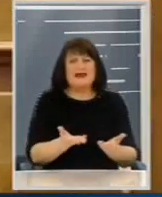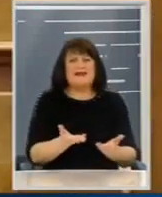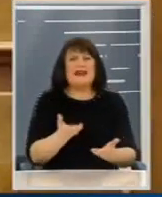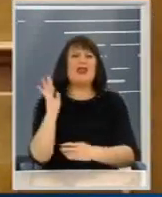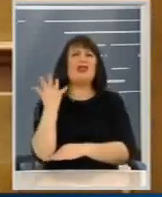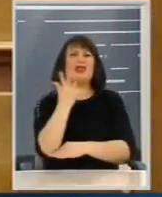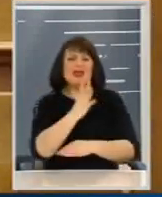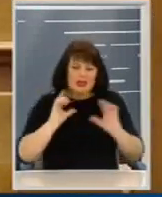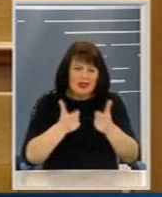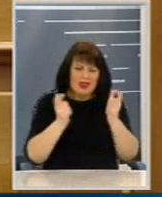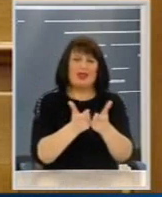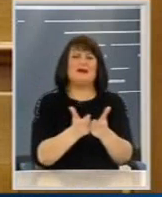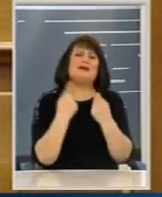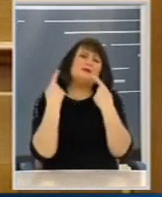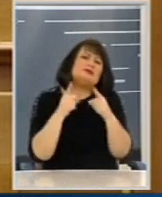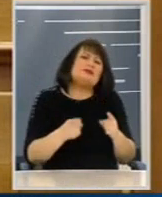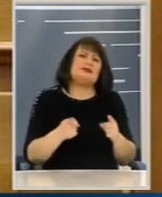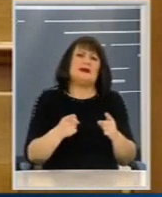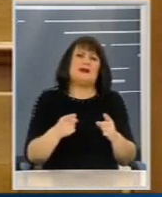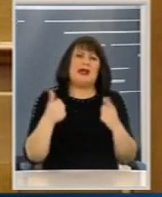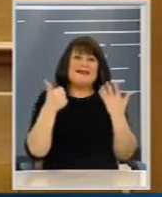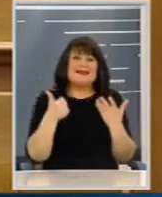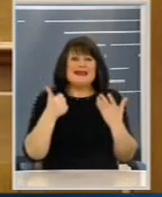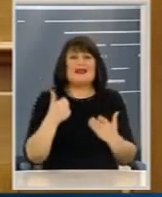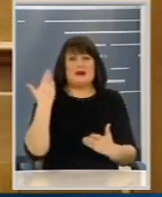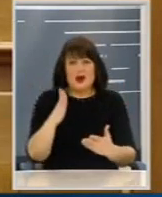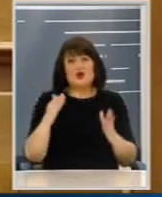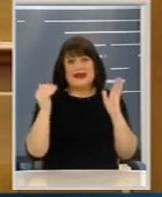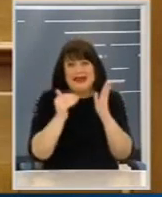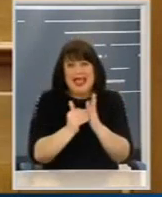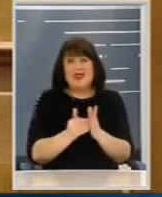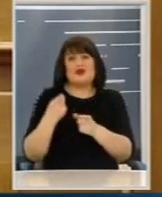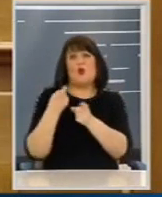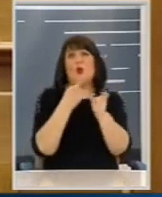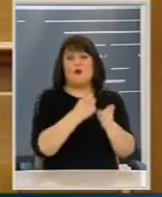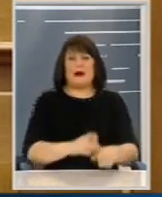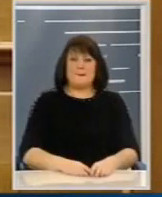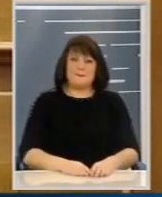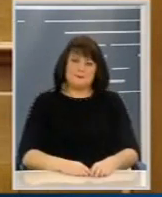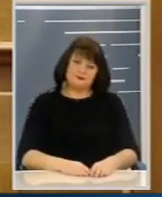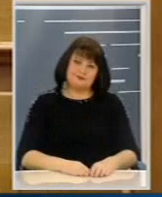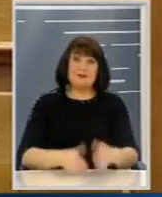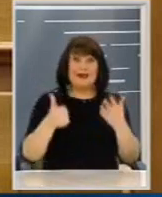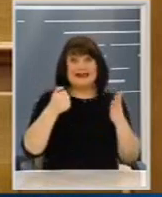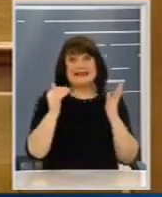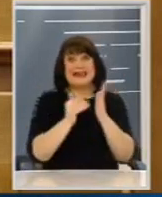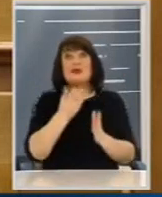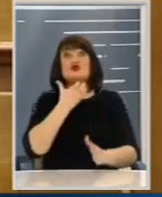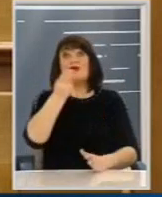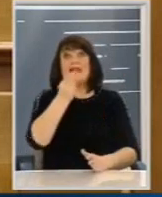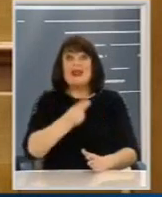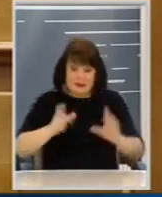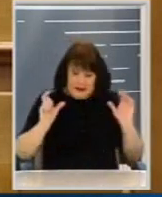κάναβης και 6.650 όπλα. Εξιχνιάστηκαν 80.000 περίπου σοβαρές υποθέσεις κοινού